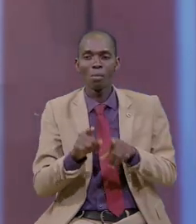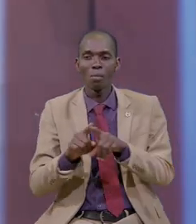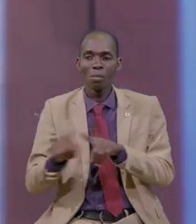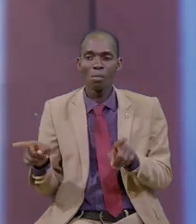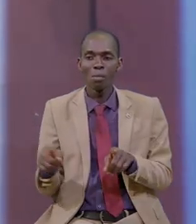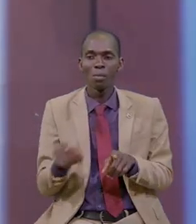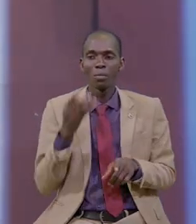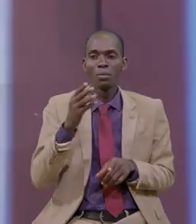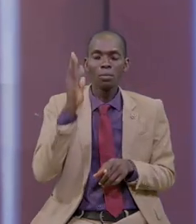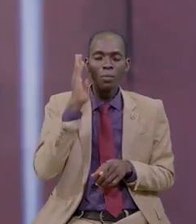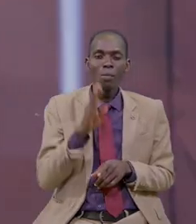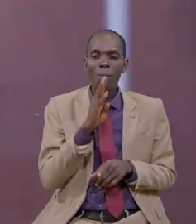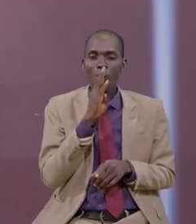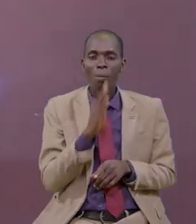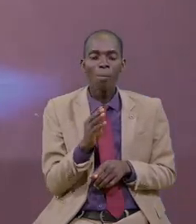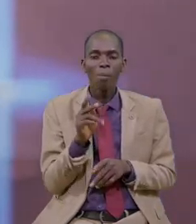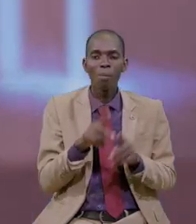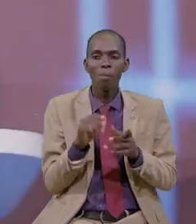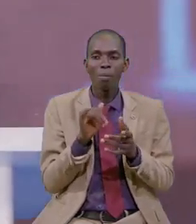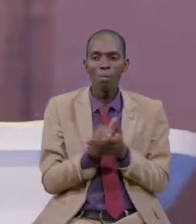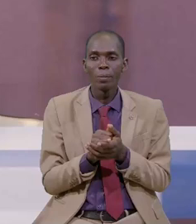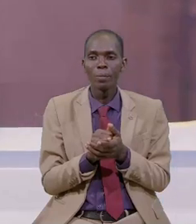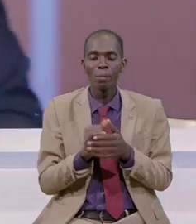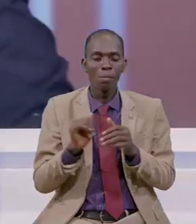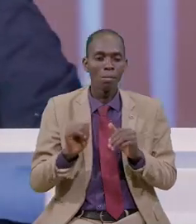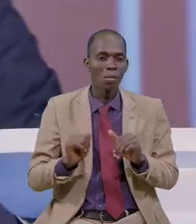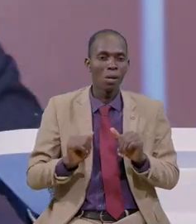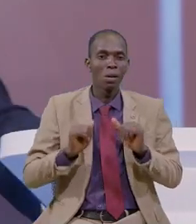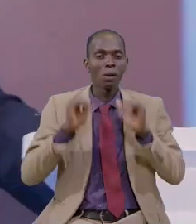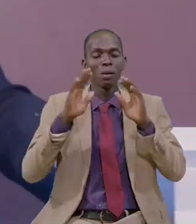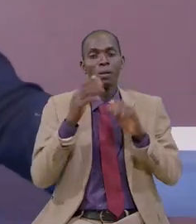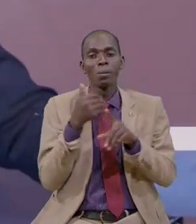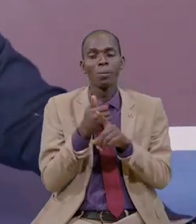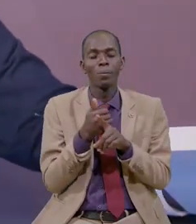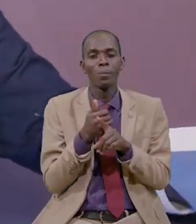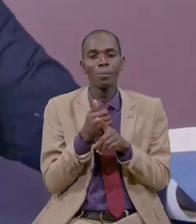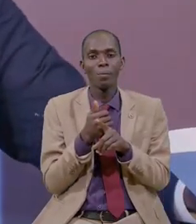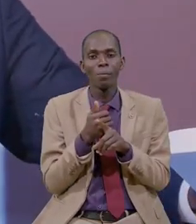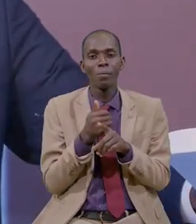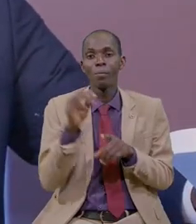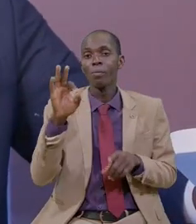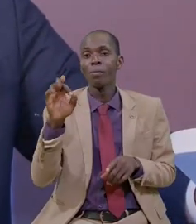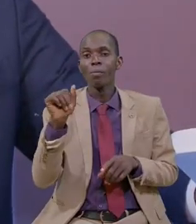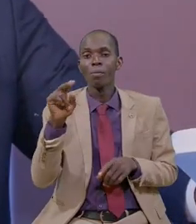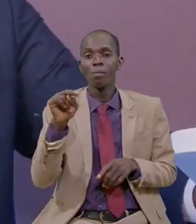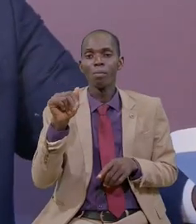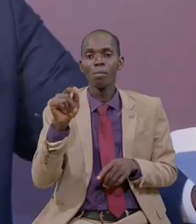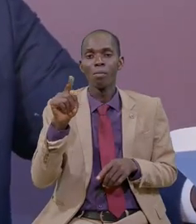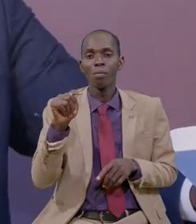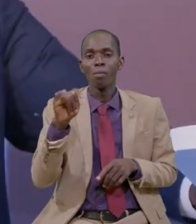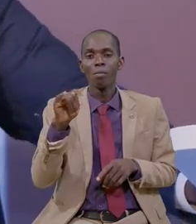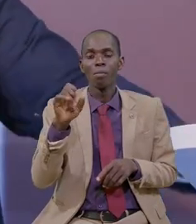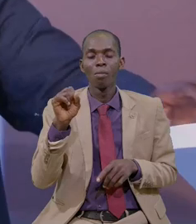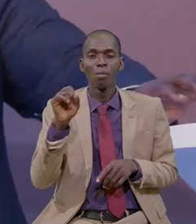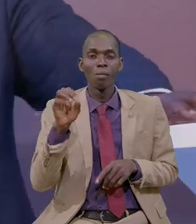y aura le fanatisme, il y aura ceux qui vont combattre pour leur tribu. Mais